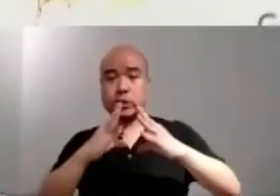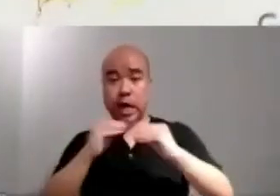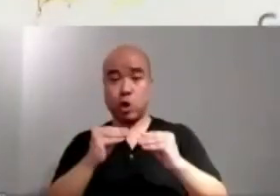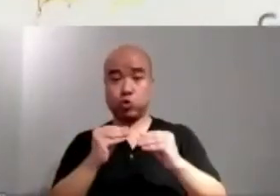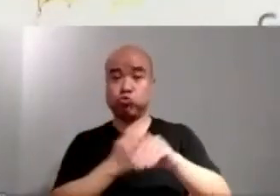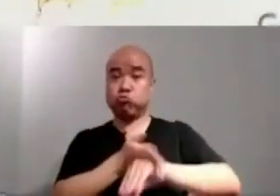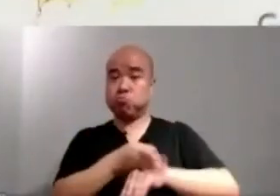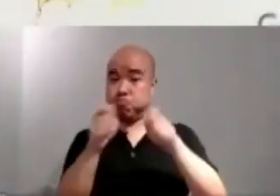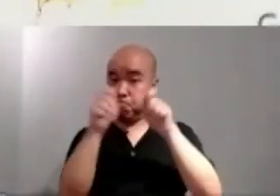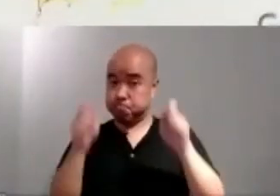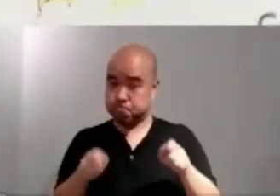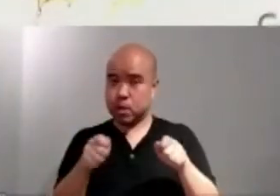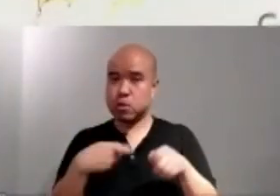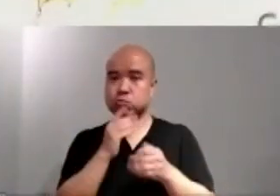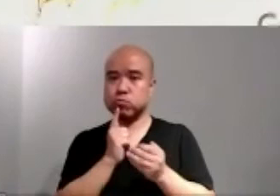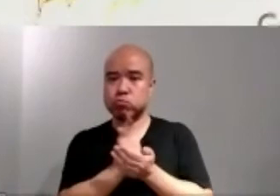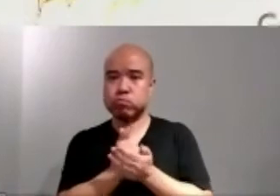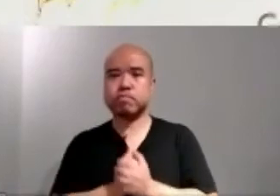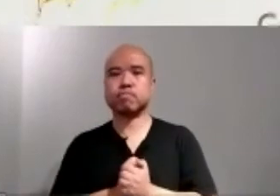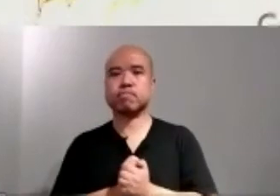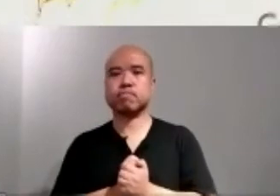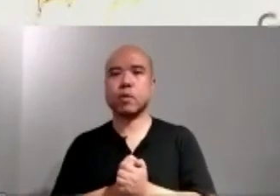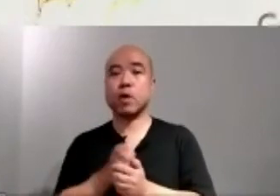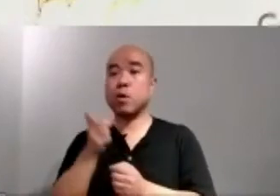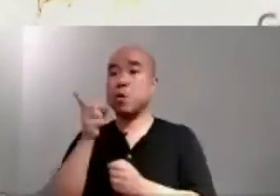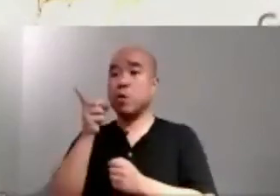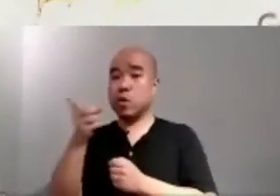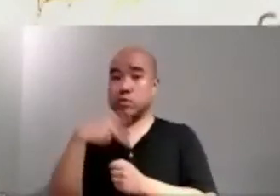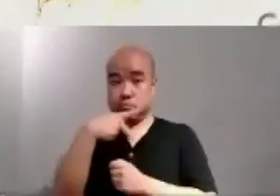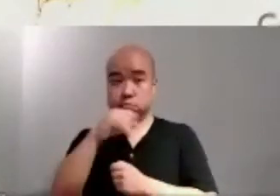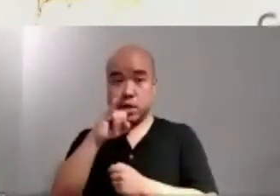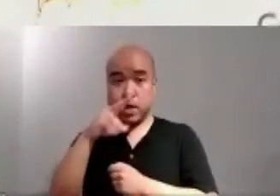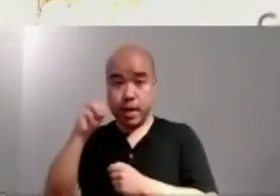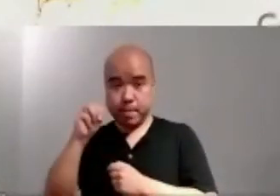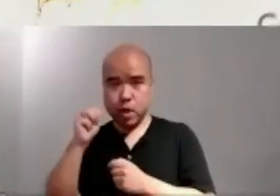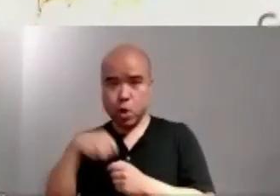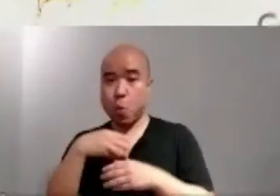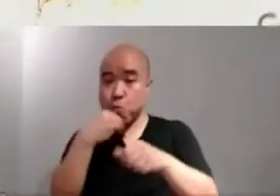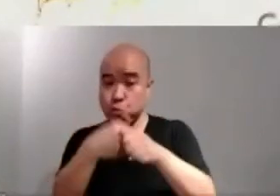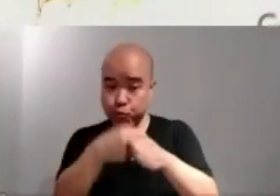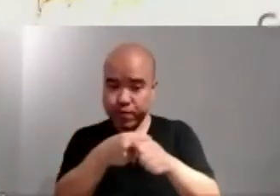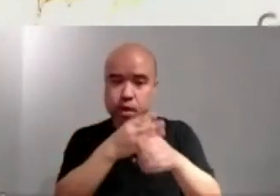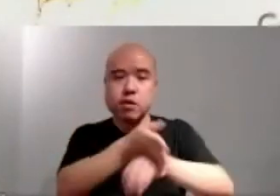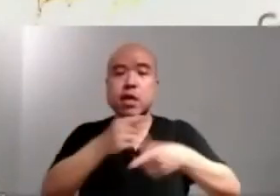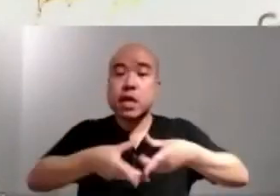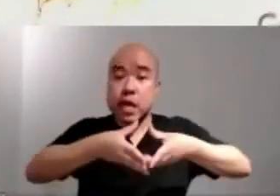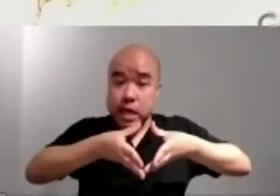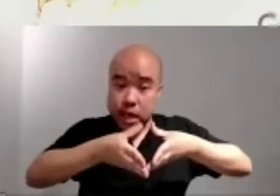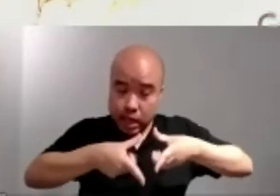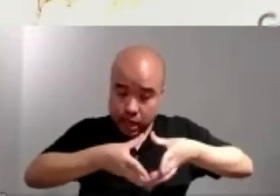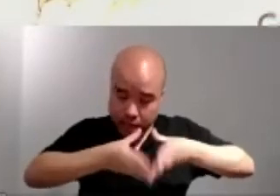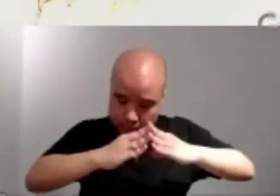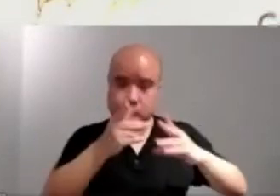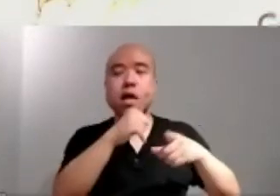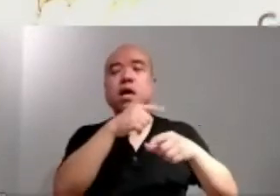的。Mr. Kim 呢，他就专门培训社企的企业家，至今已经培训了超过50